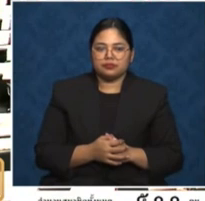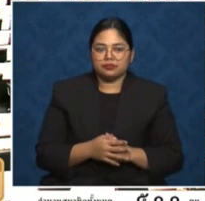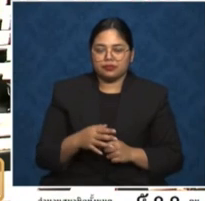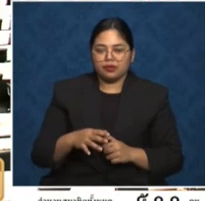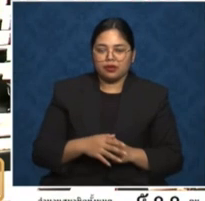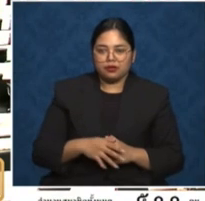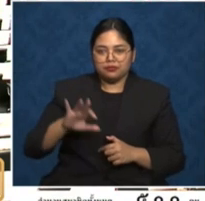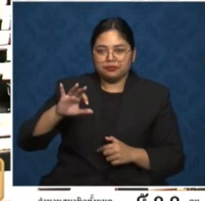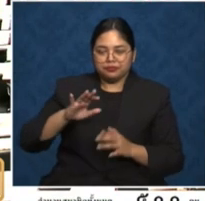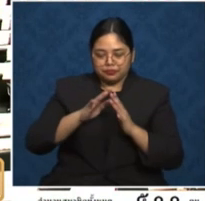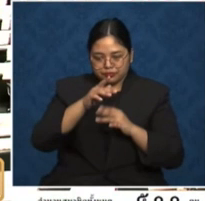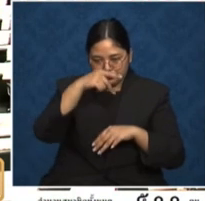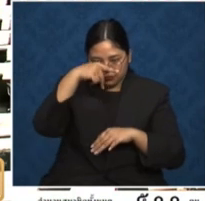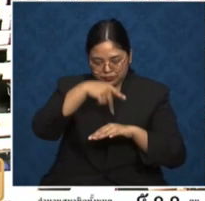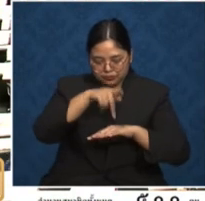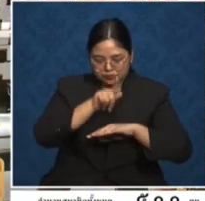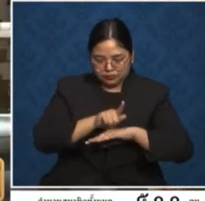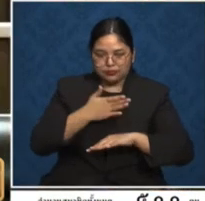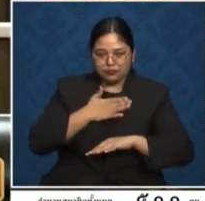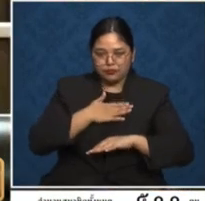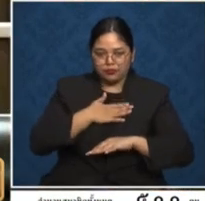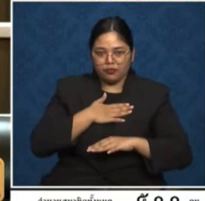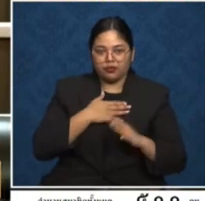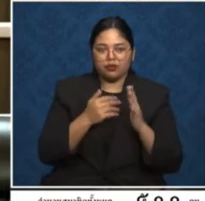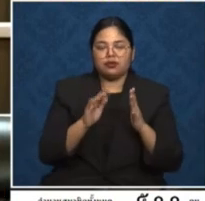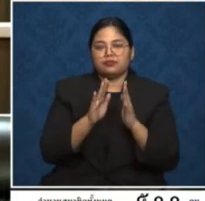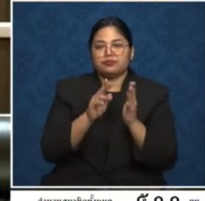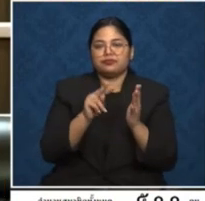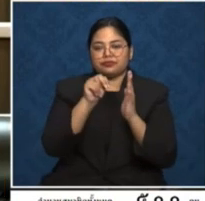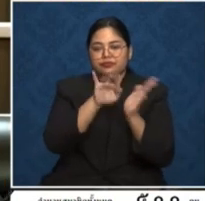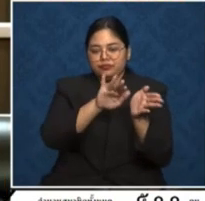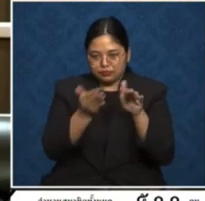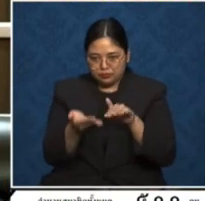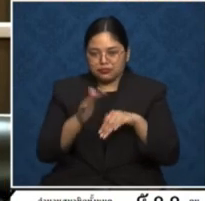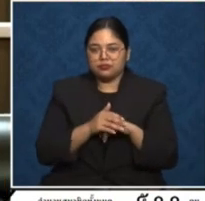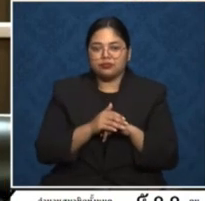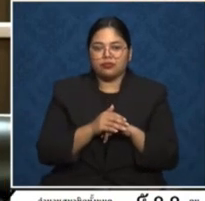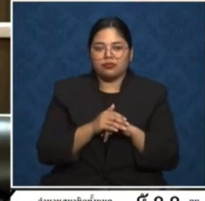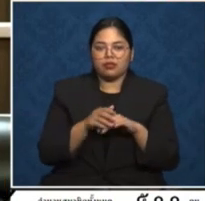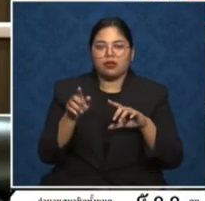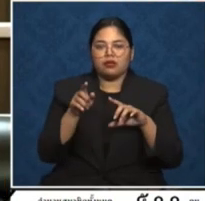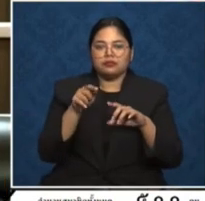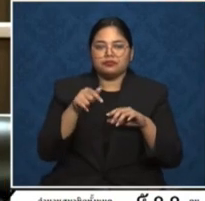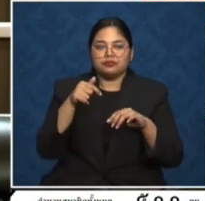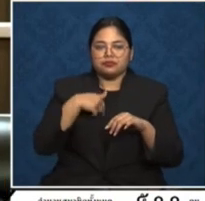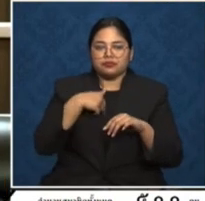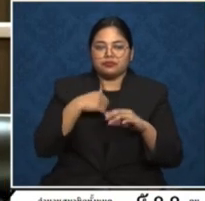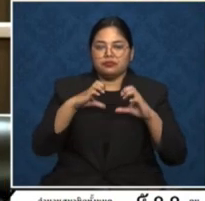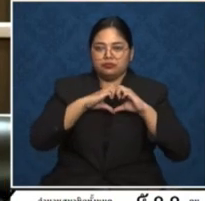ายความเคารพผมชูกันคุณองศานครพนมพรรคภูมิใจไทยวันนี้